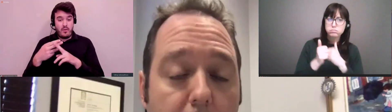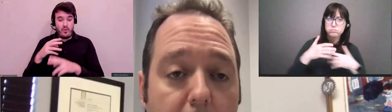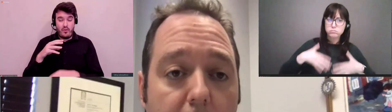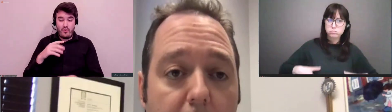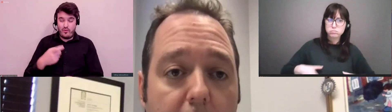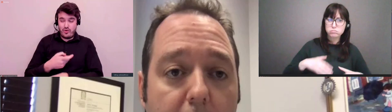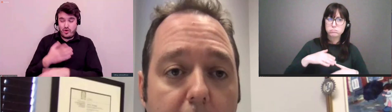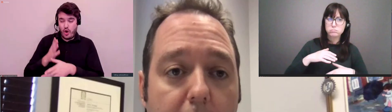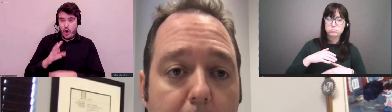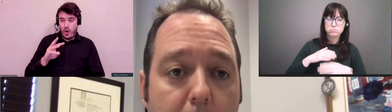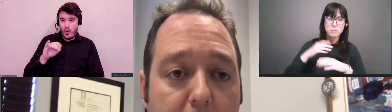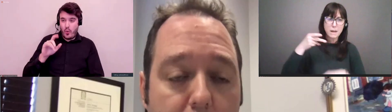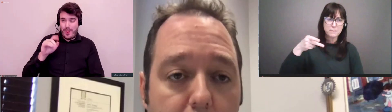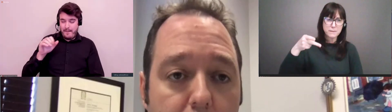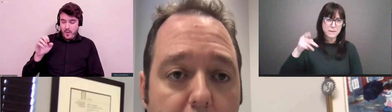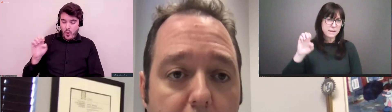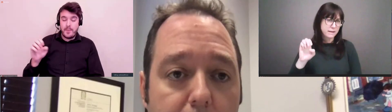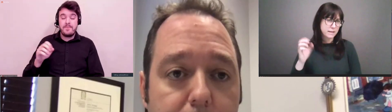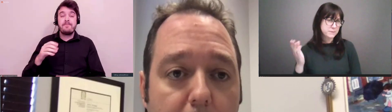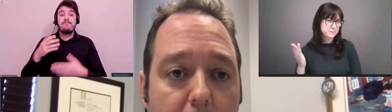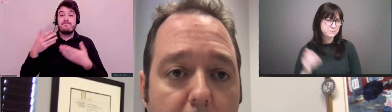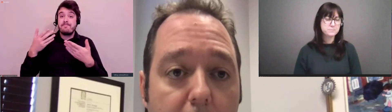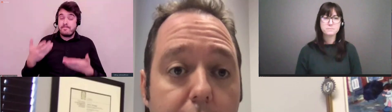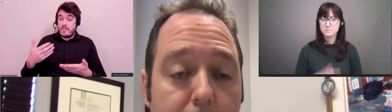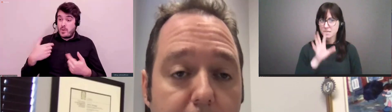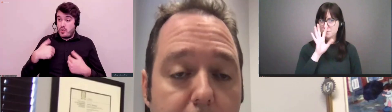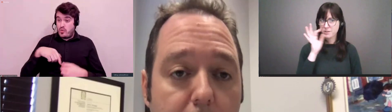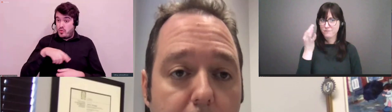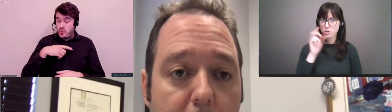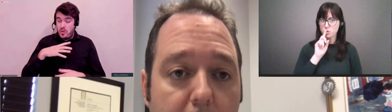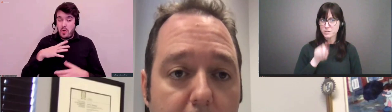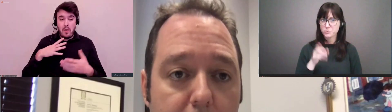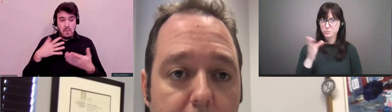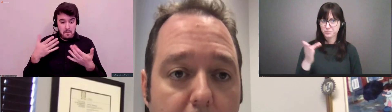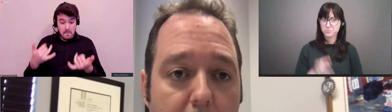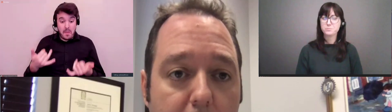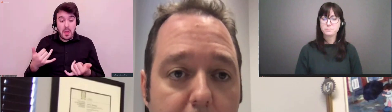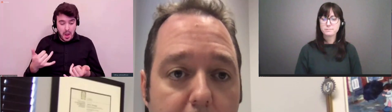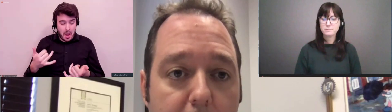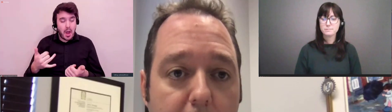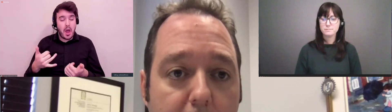avons maintenant suffisant